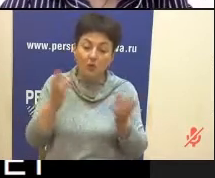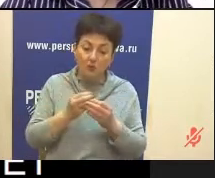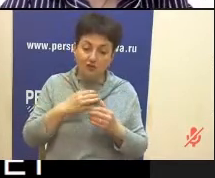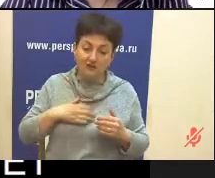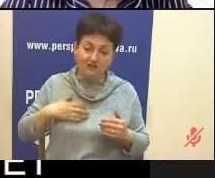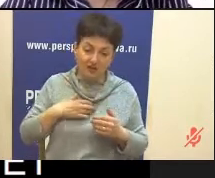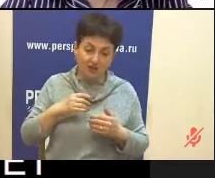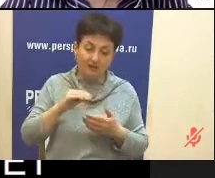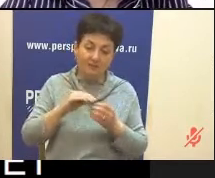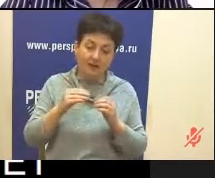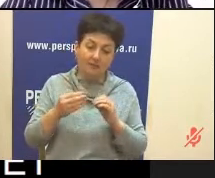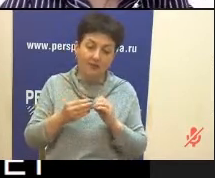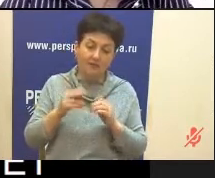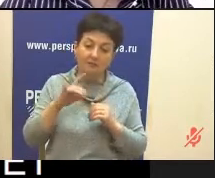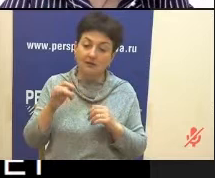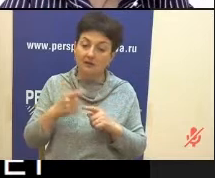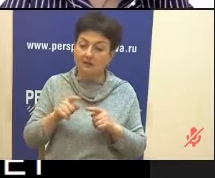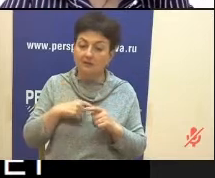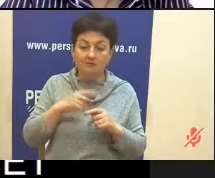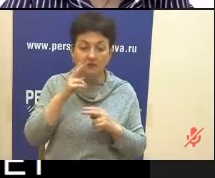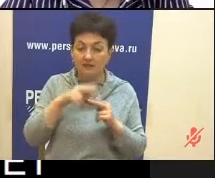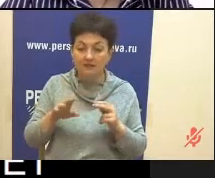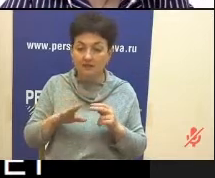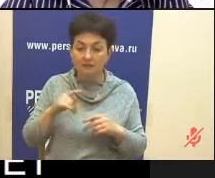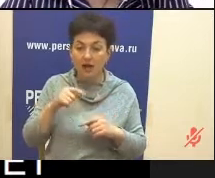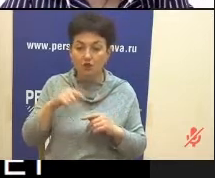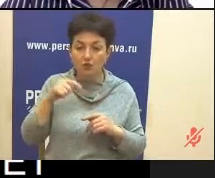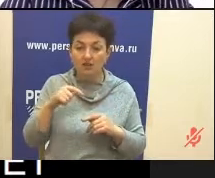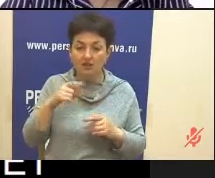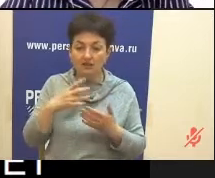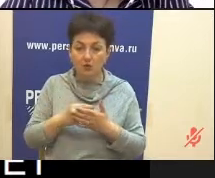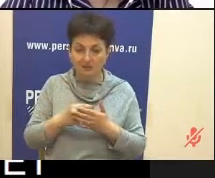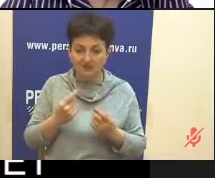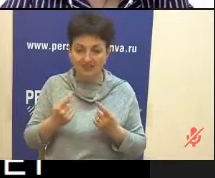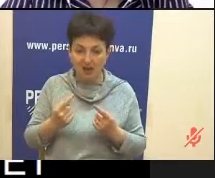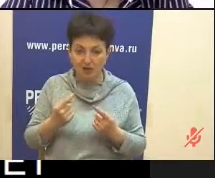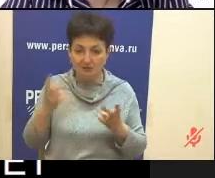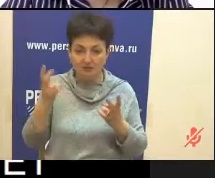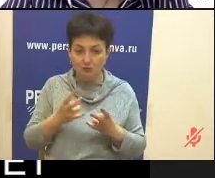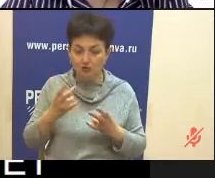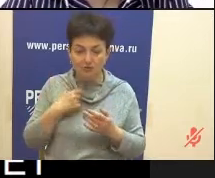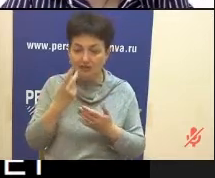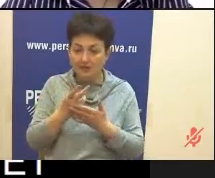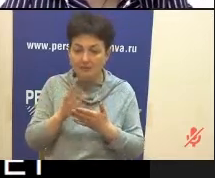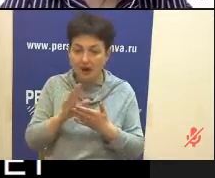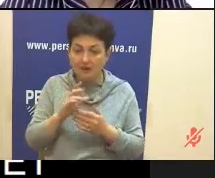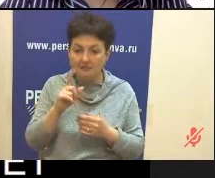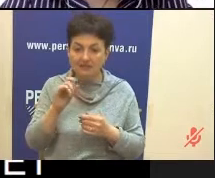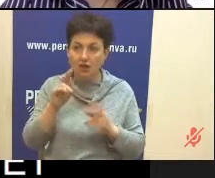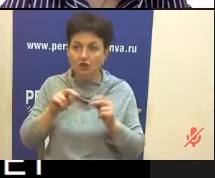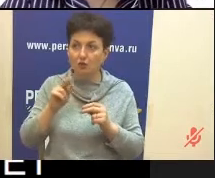в решение общей важной проблемы, и при этом мы не теряем ощущение собственной значимости, нужности, мы